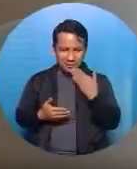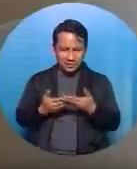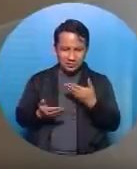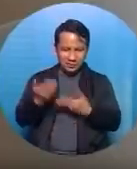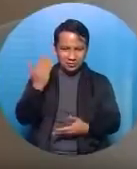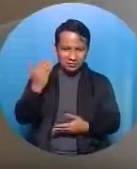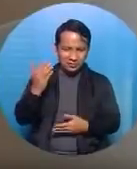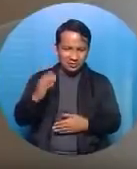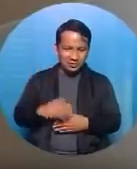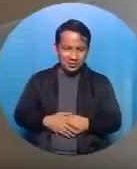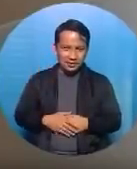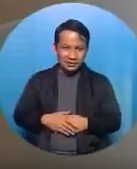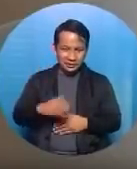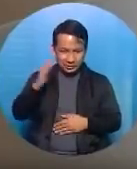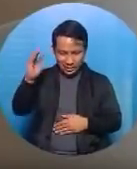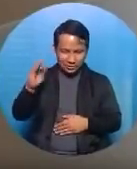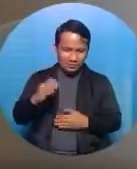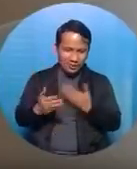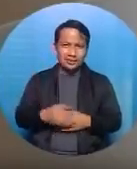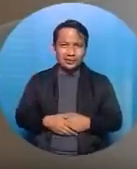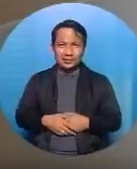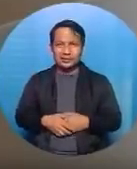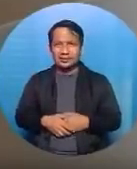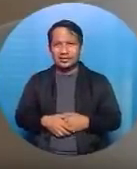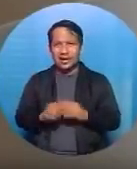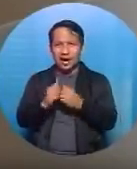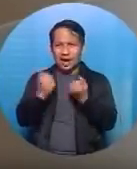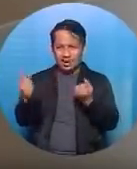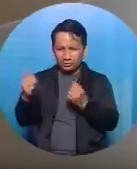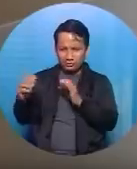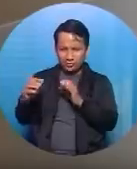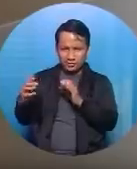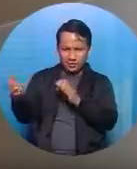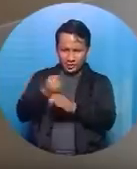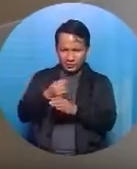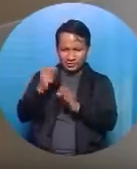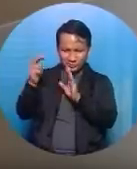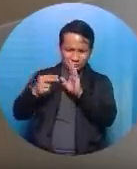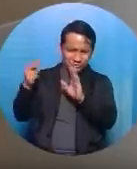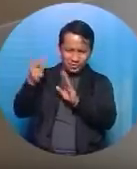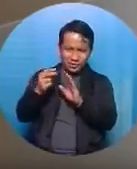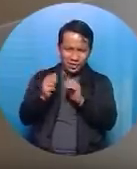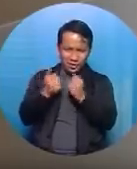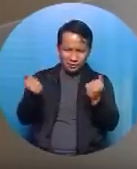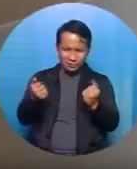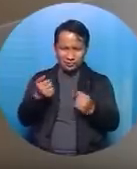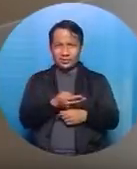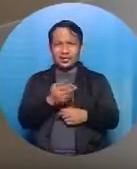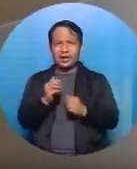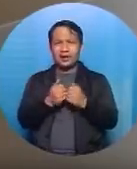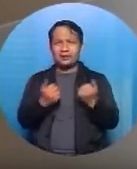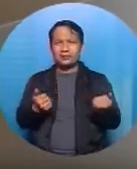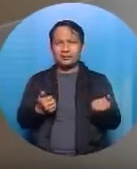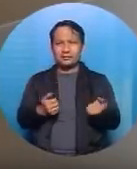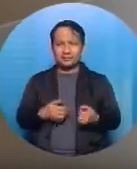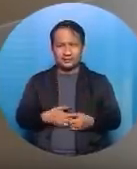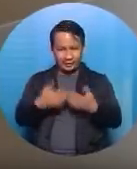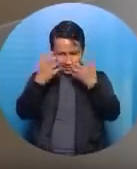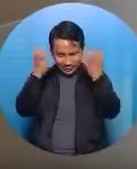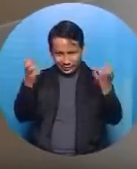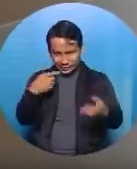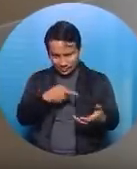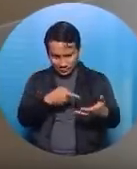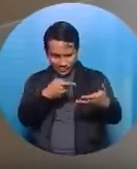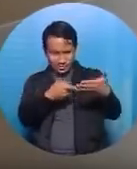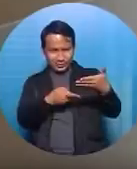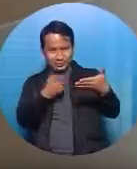din po, Sir Idol, Rapi. Okay, paano po napasa kamay ninyo yung pong video na yan? Nakakaasar nga naman po, kahit na